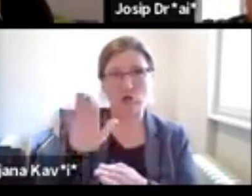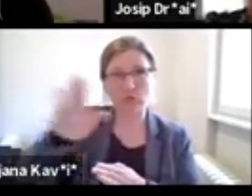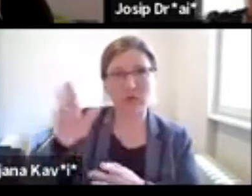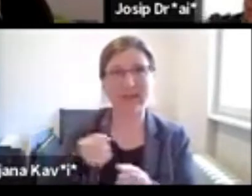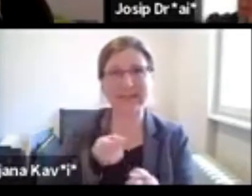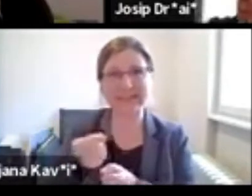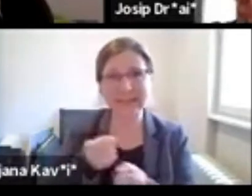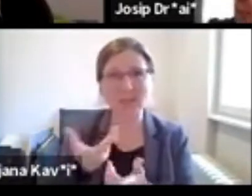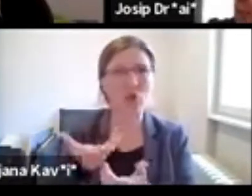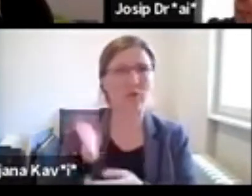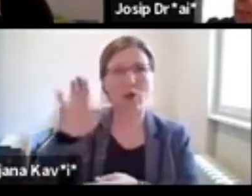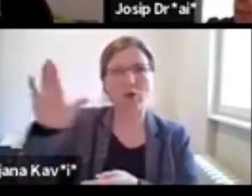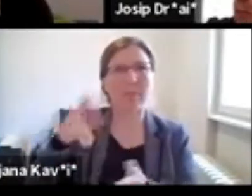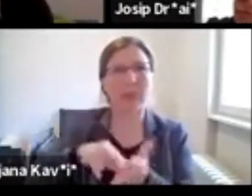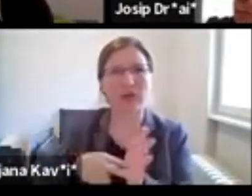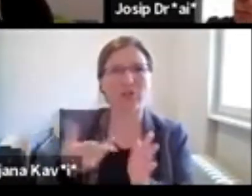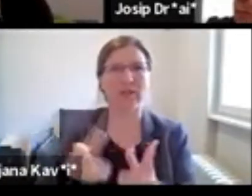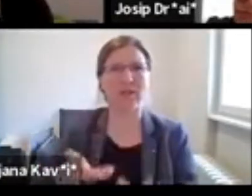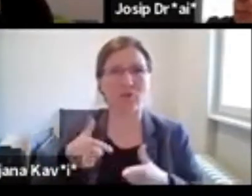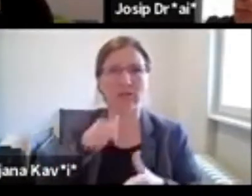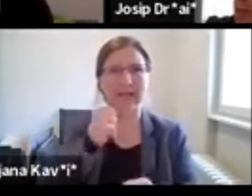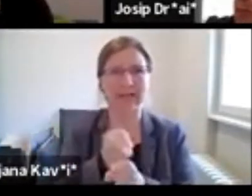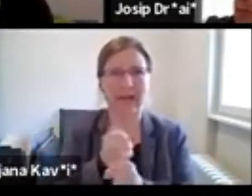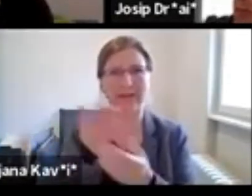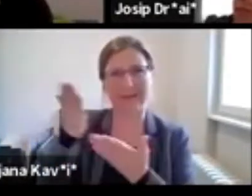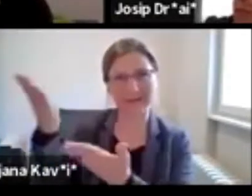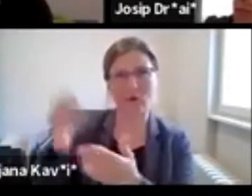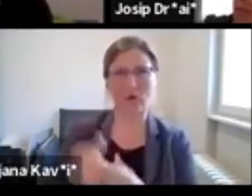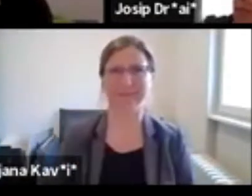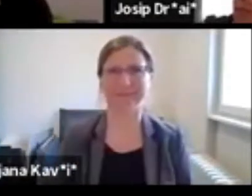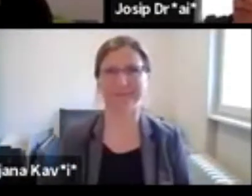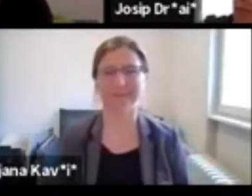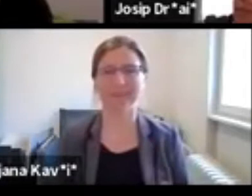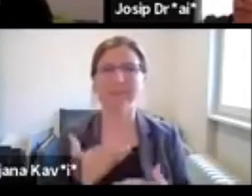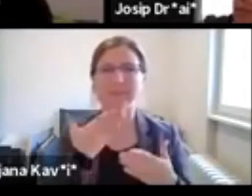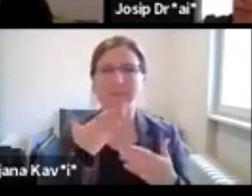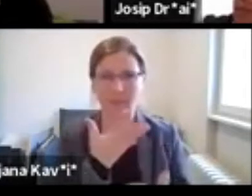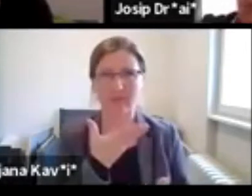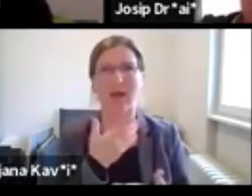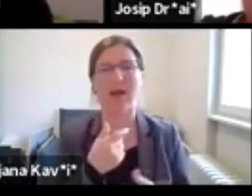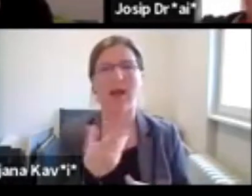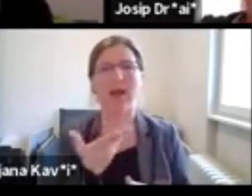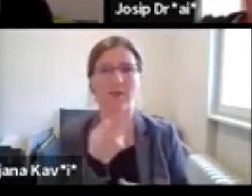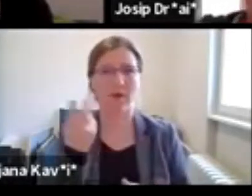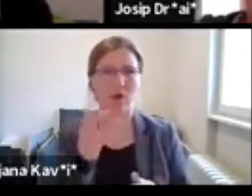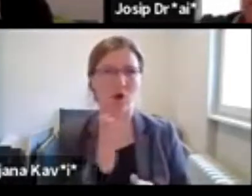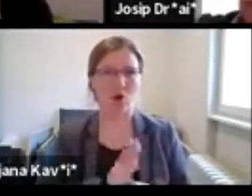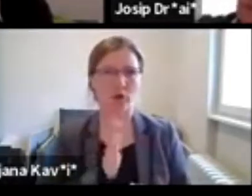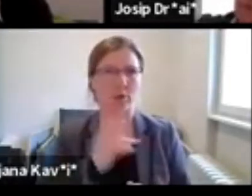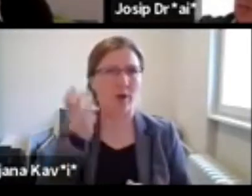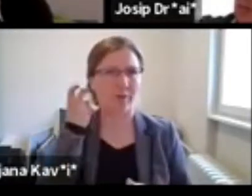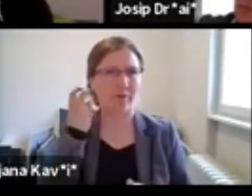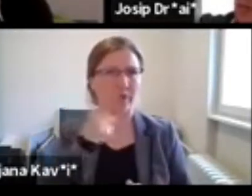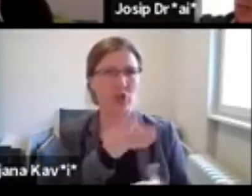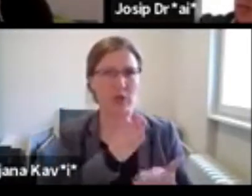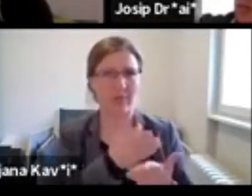nama. Izvoli, Jelena. Evo, hvala, lijepi pozdrav svima. Kao što je gospođa Višnja već spomenula i kao